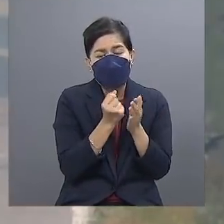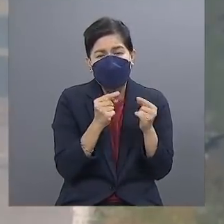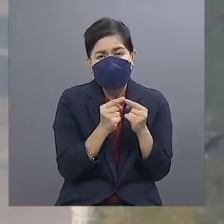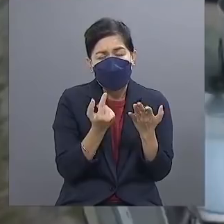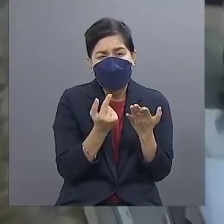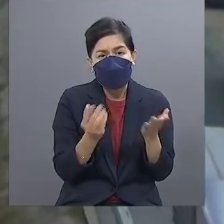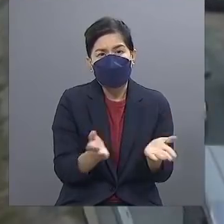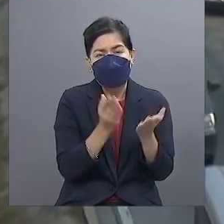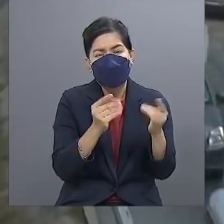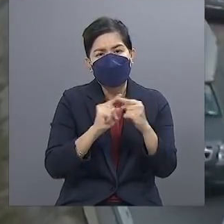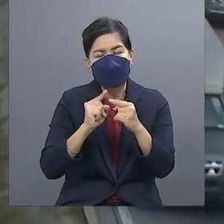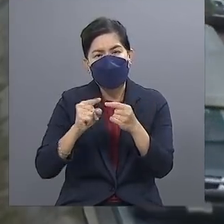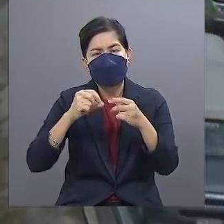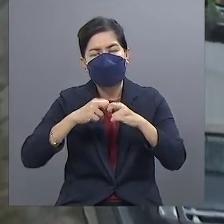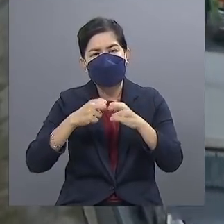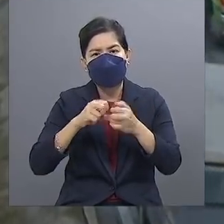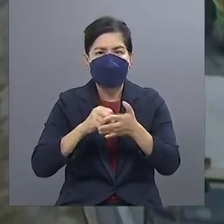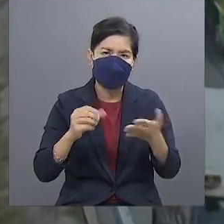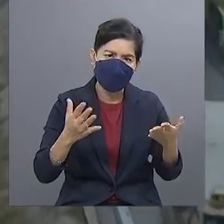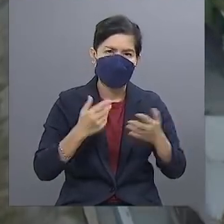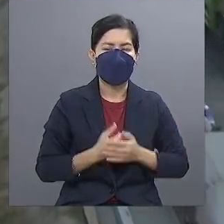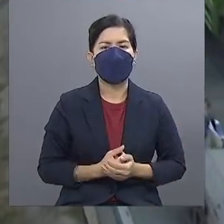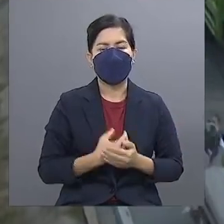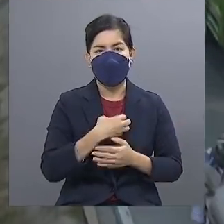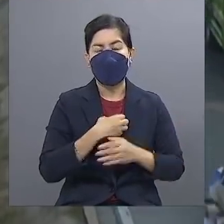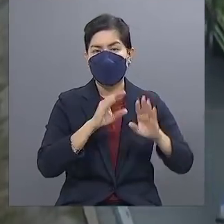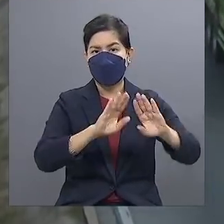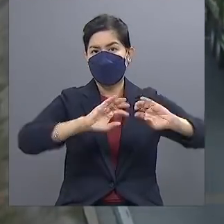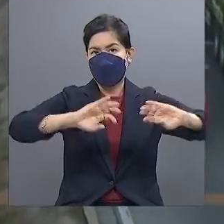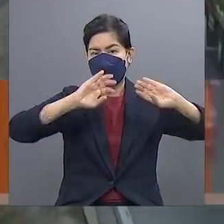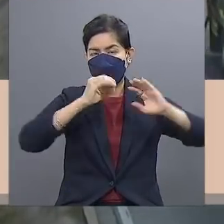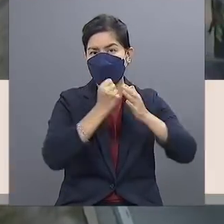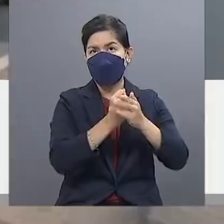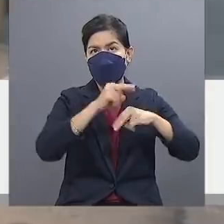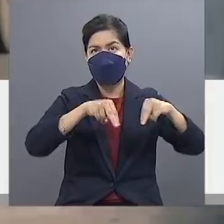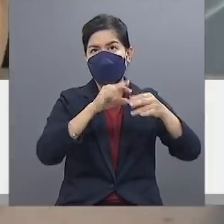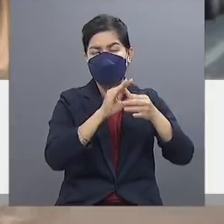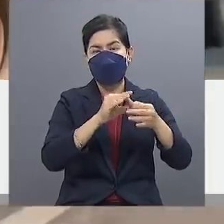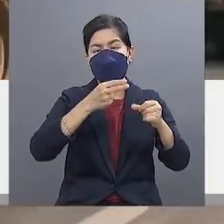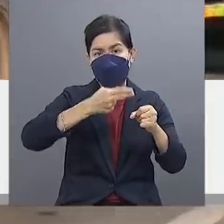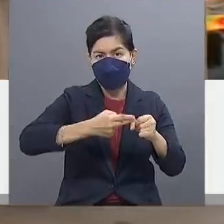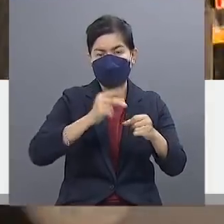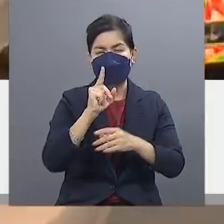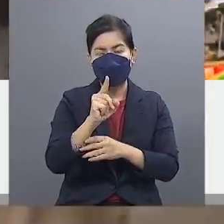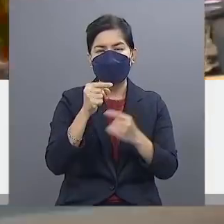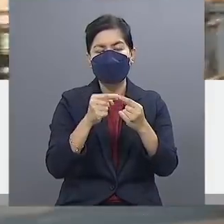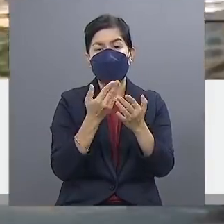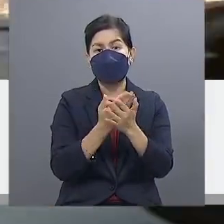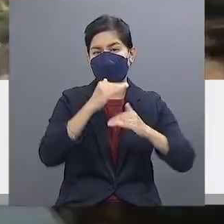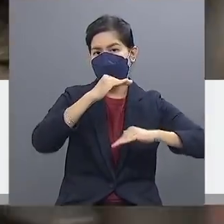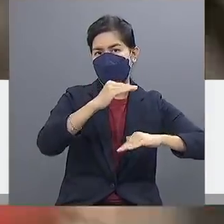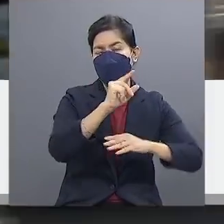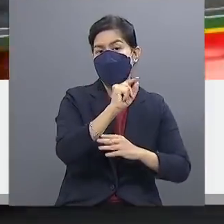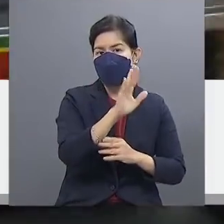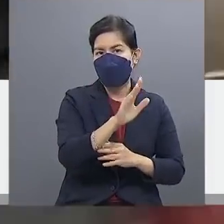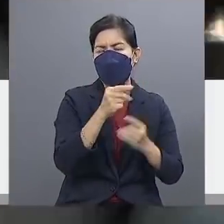องการให้รัฐบาลดูแลราคาน้ำมันดีเซลทั้งการตรึงราคาที่ลิตรละ25บาทลดภาษีสรรพสามิตน้ำมันดีเซลแล้วก็